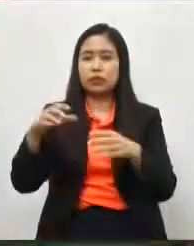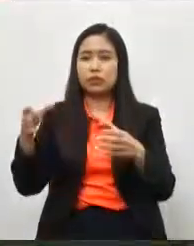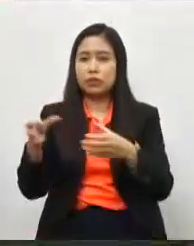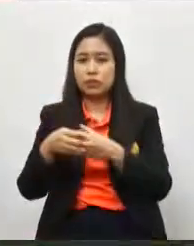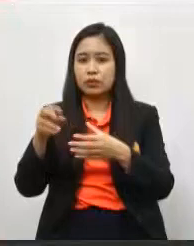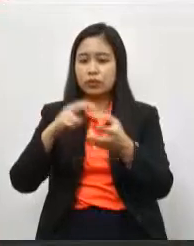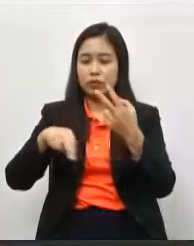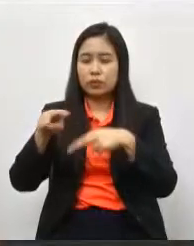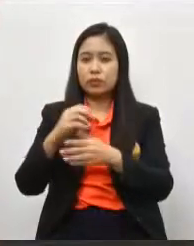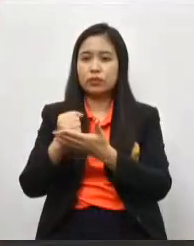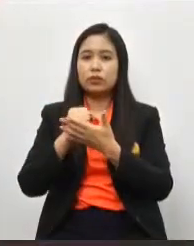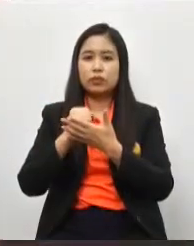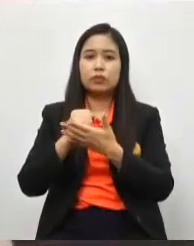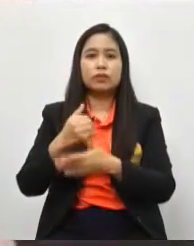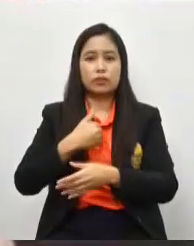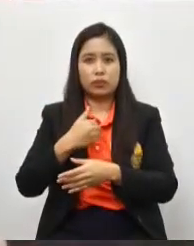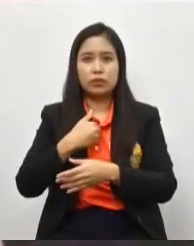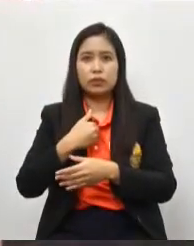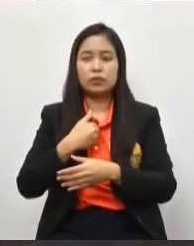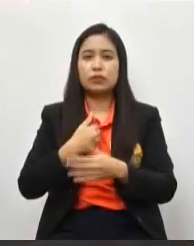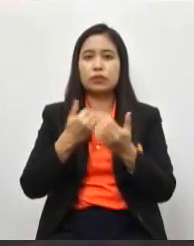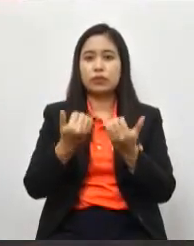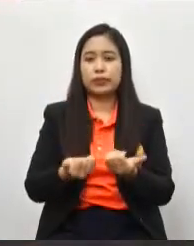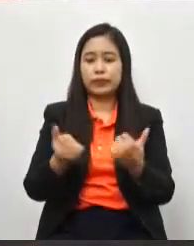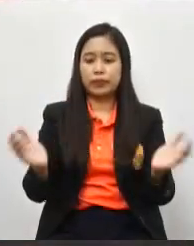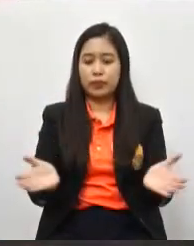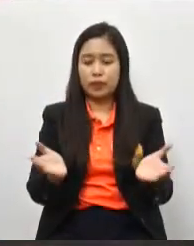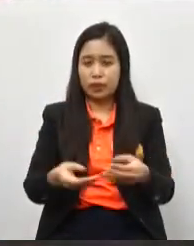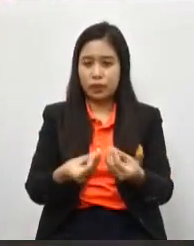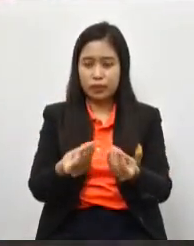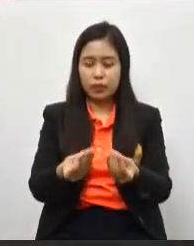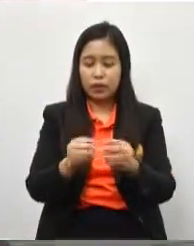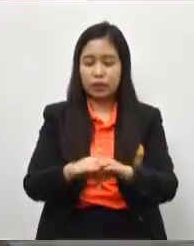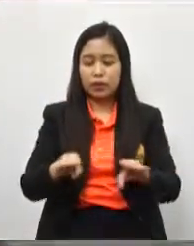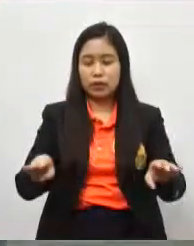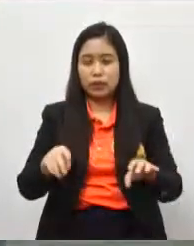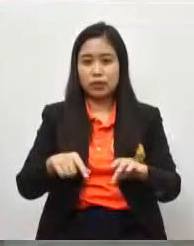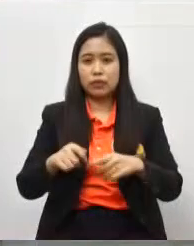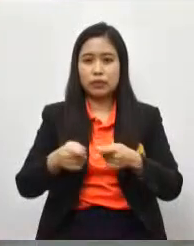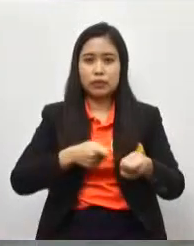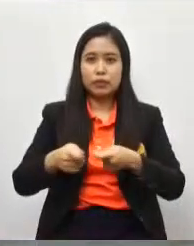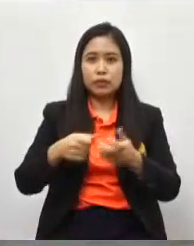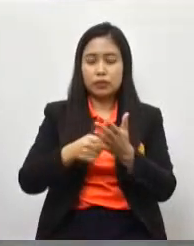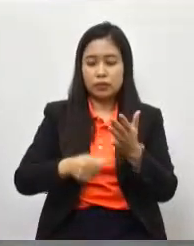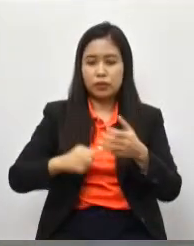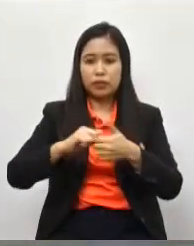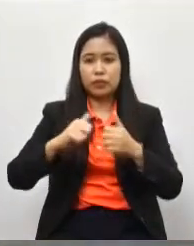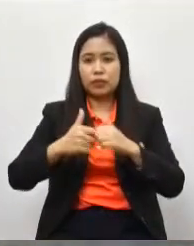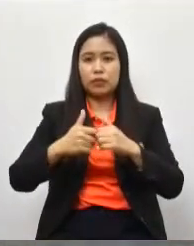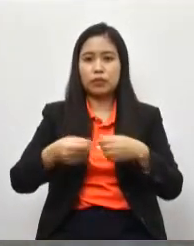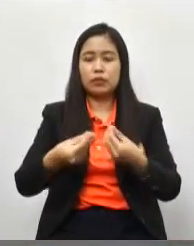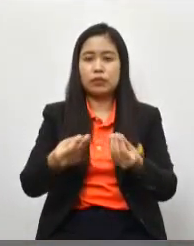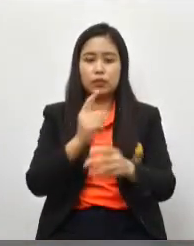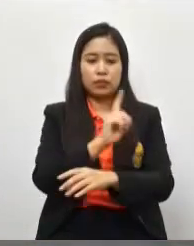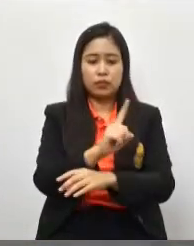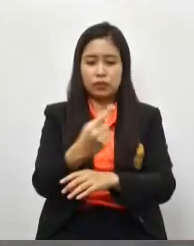แลช่วยเหลือนักเรียนที่ว่าคือการส่งเสริมพัฒนาป้องกันแก้ไขปัญหาให้กับนักเรียนทุกคนเ